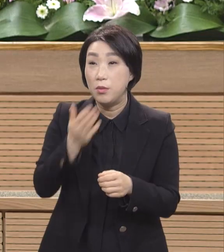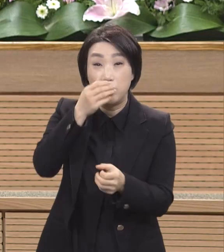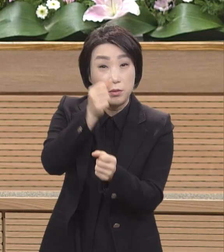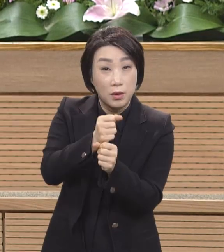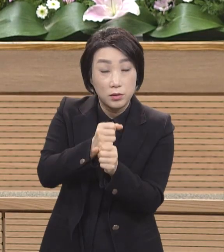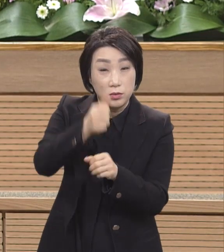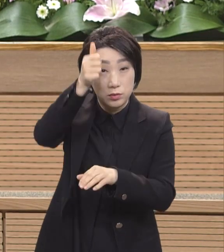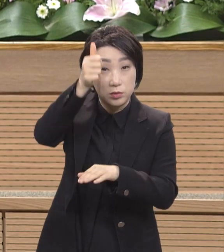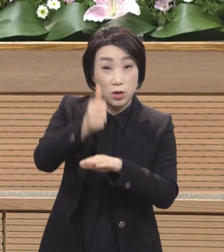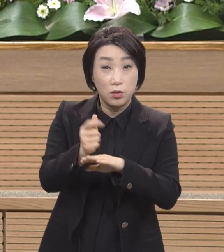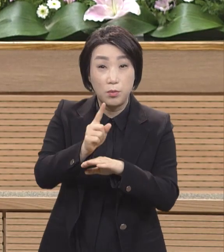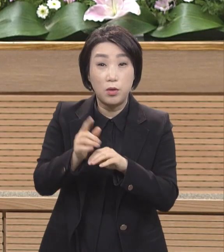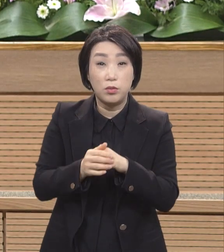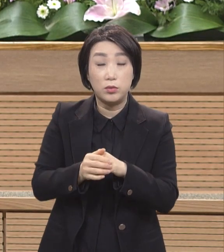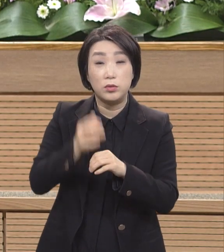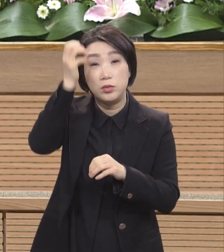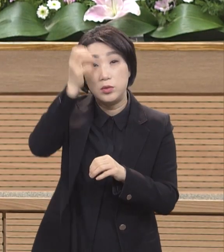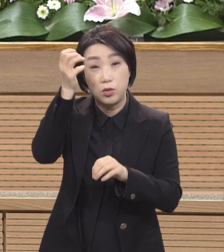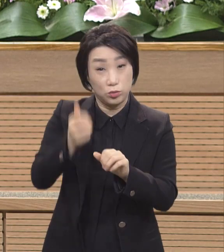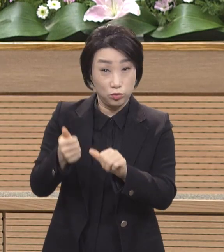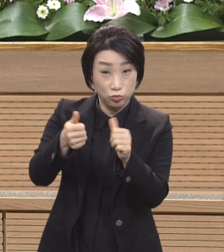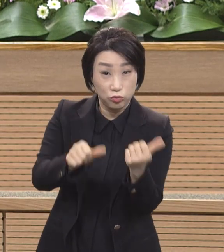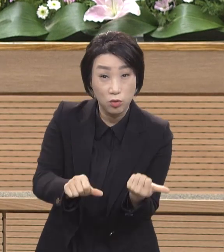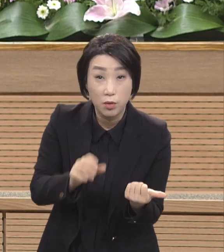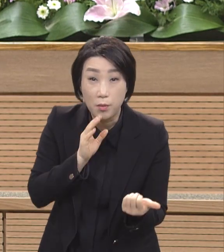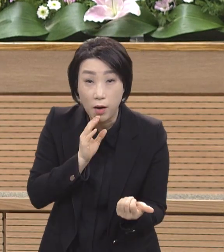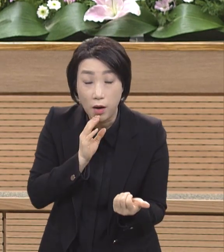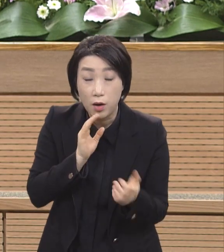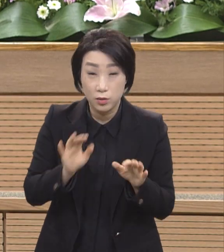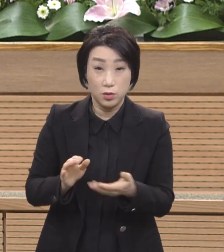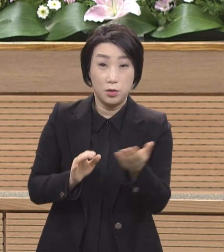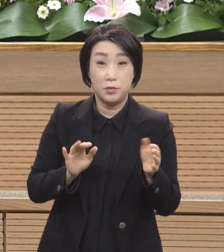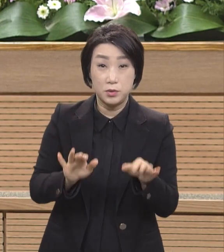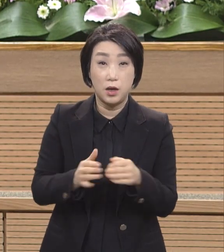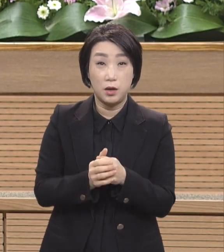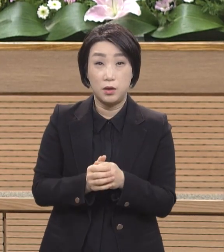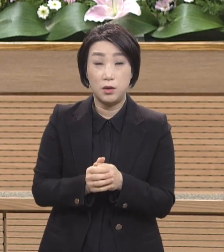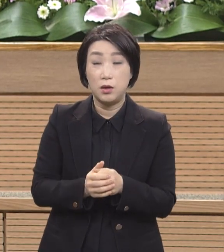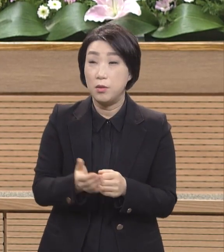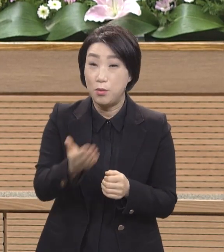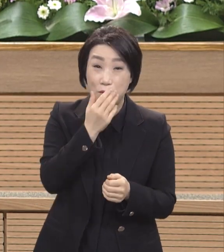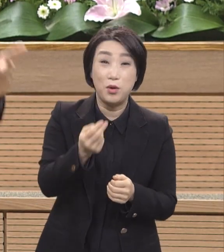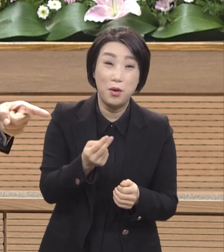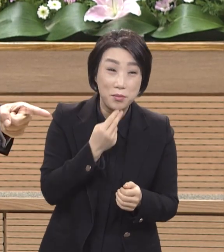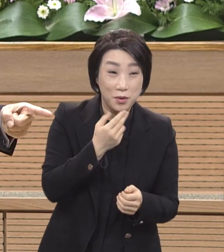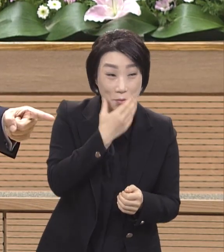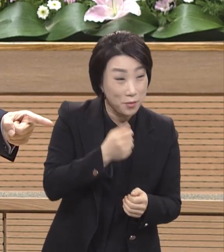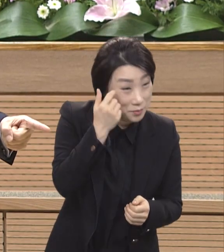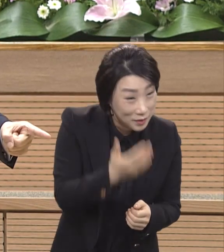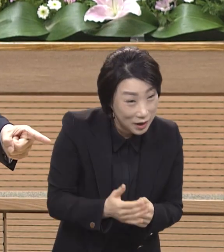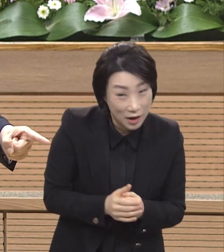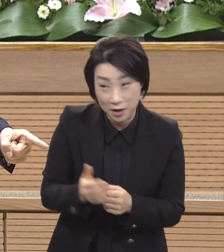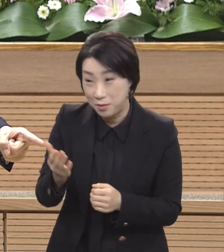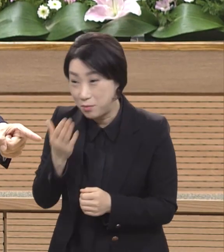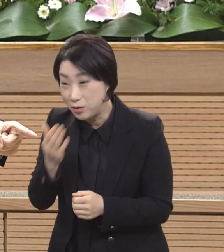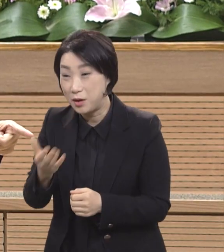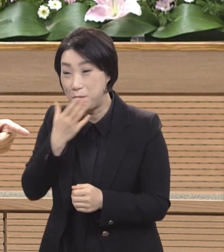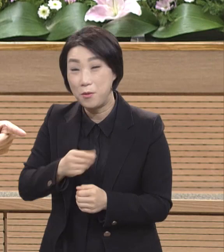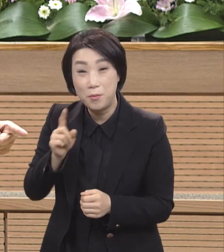결국은 죽었어요. 그러면 먹지 않는 게 복이요? 먹는 게 복이요?